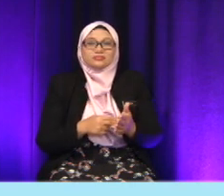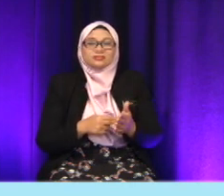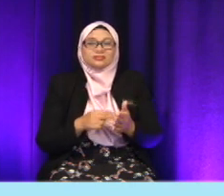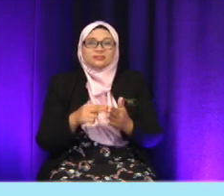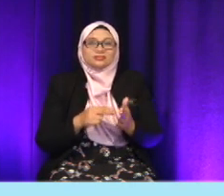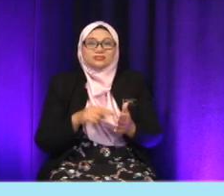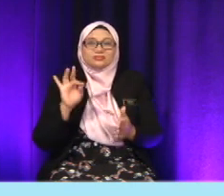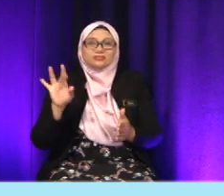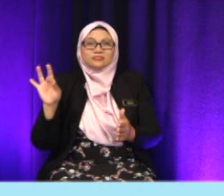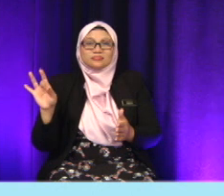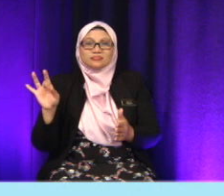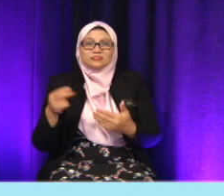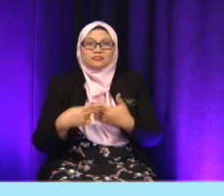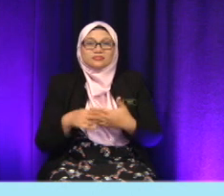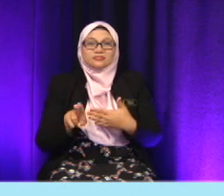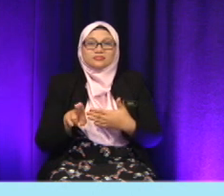dia hanya